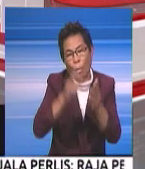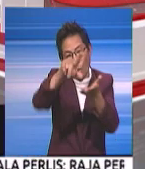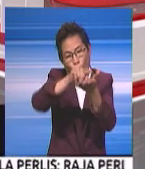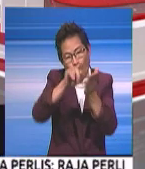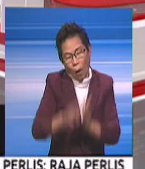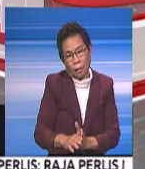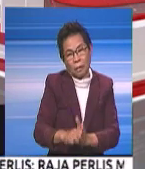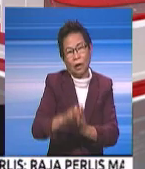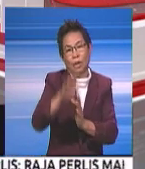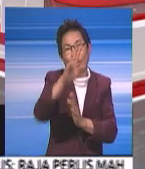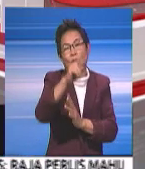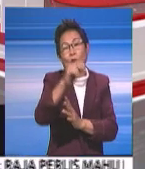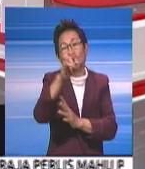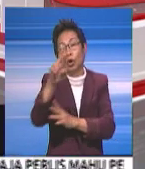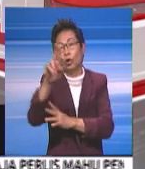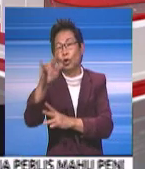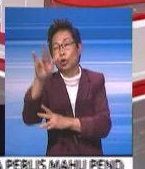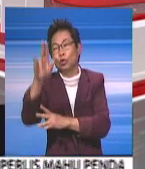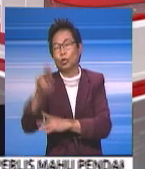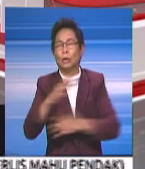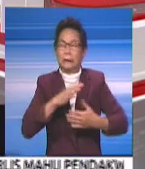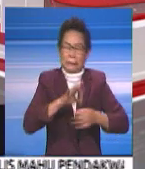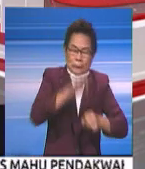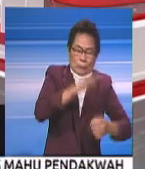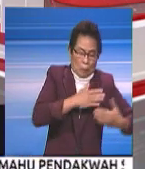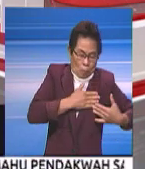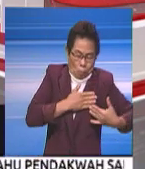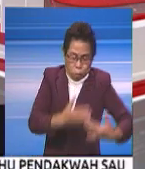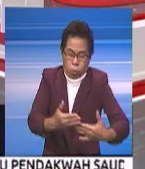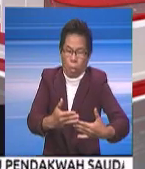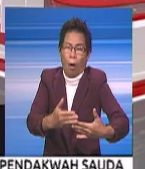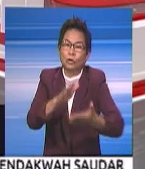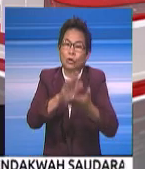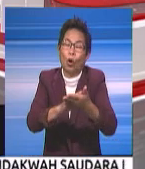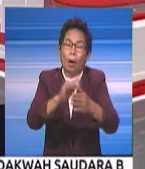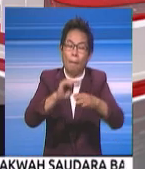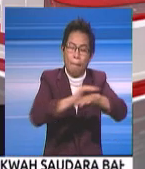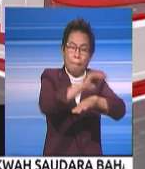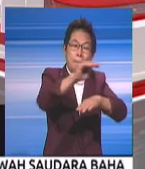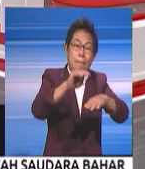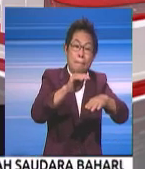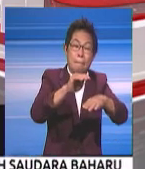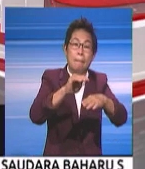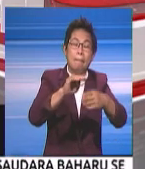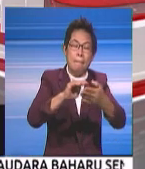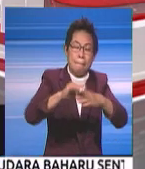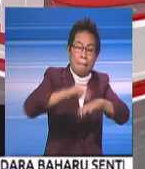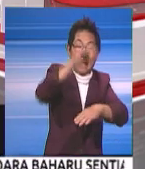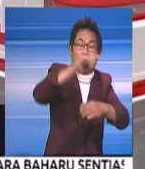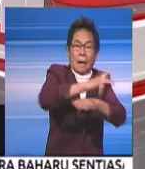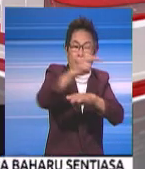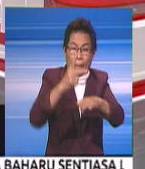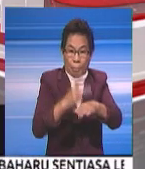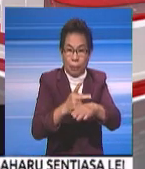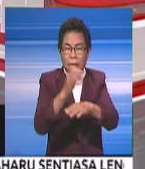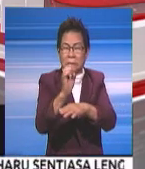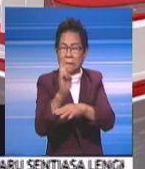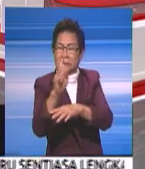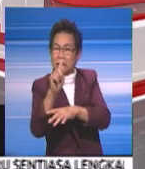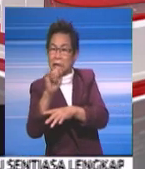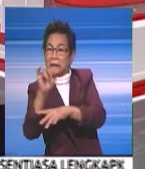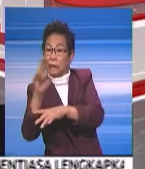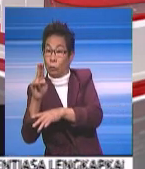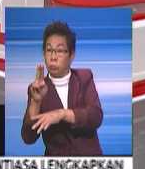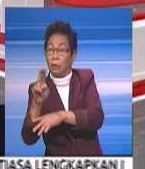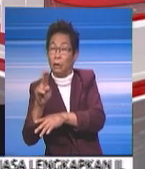menyingkap semangat dedikasi skuad Rimbunan Kasih Sekolah Menengah Kebangsaan Penarik RU 10 Setiu. Wira